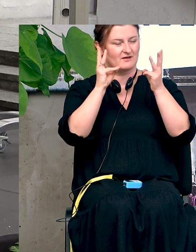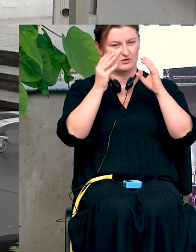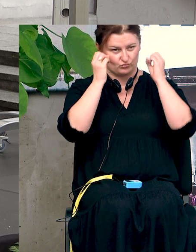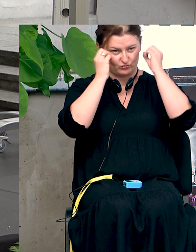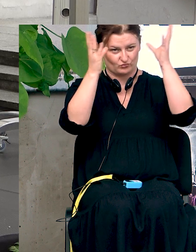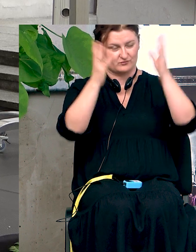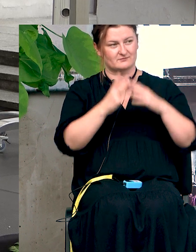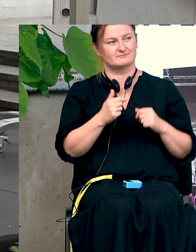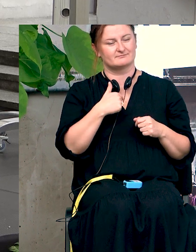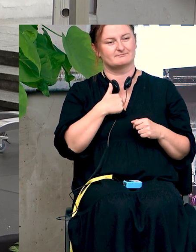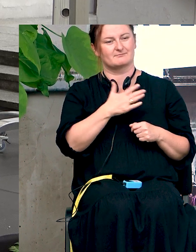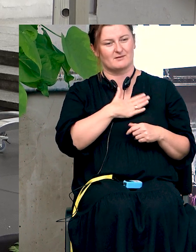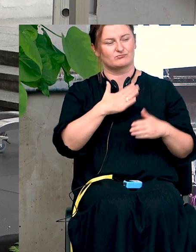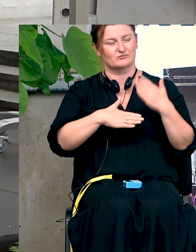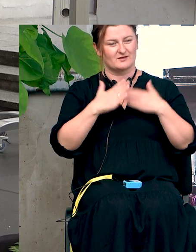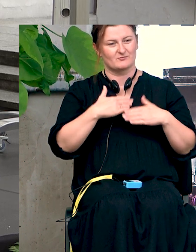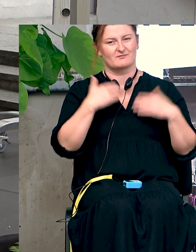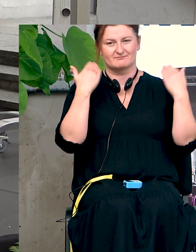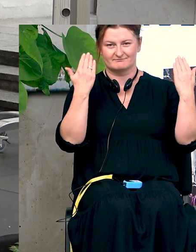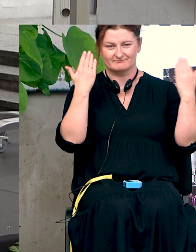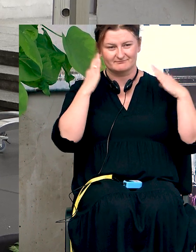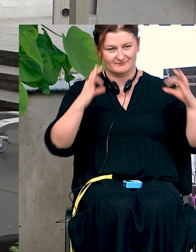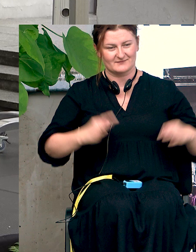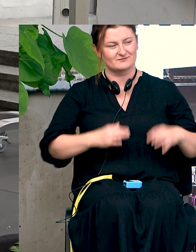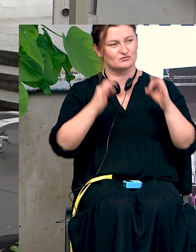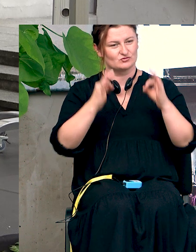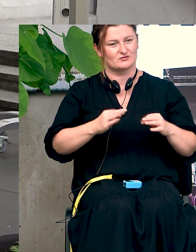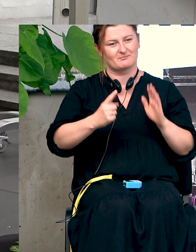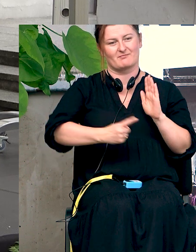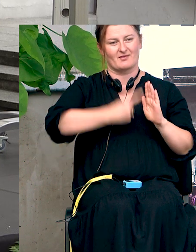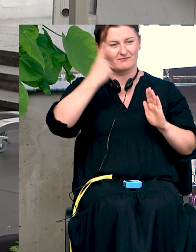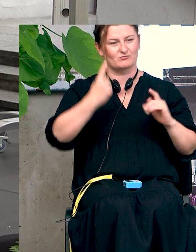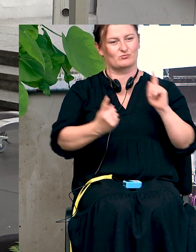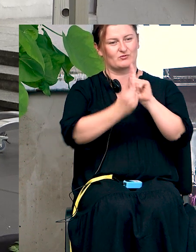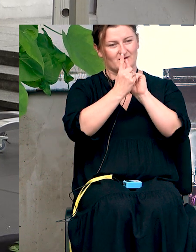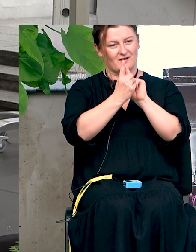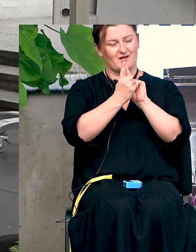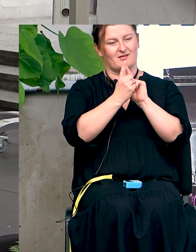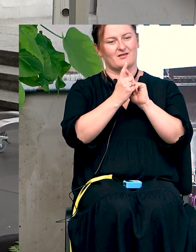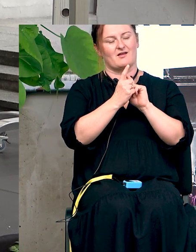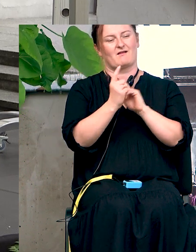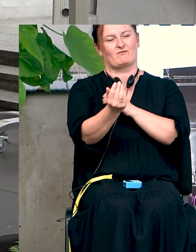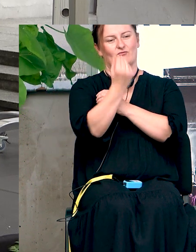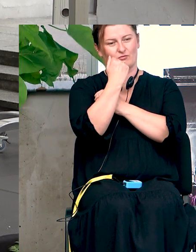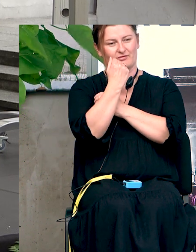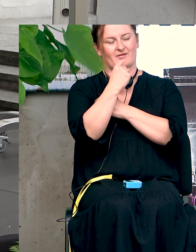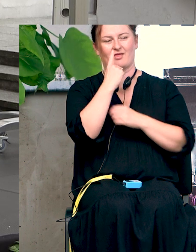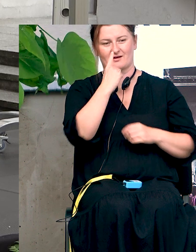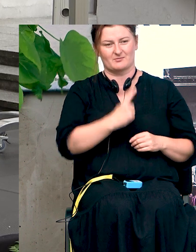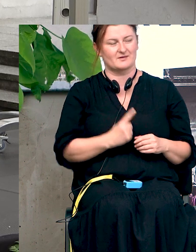mam przyjemność przywitać Państwa na dzisiejszym pierwszym spotkaniu Wschodniego Ekspresu.